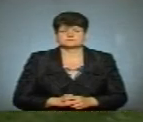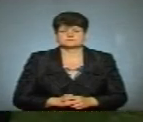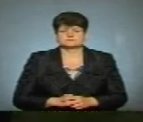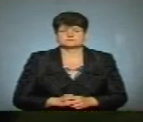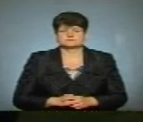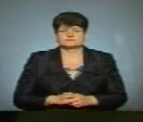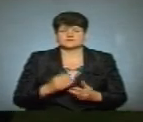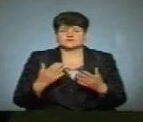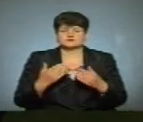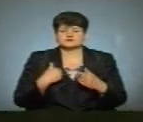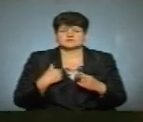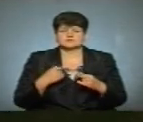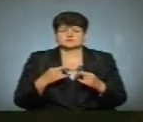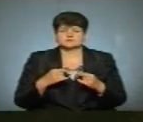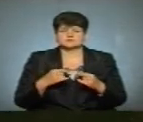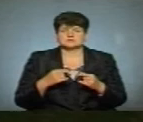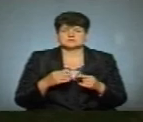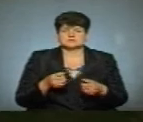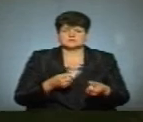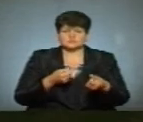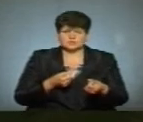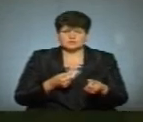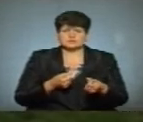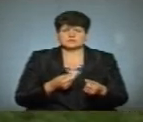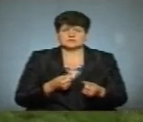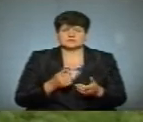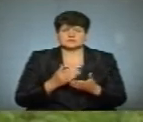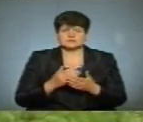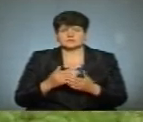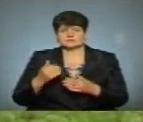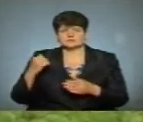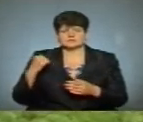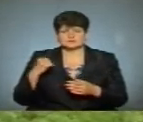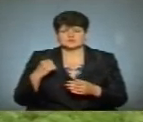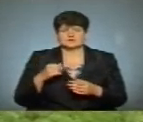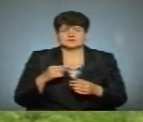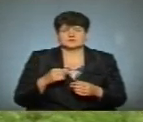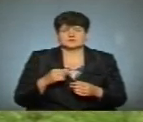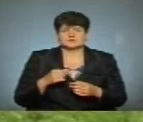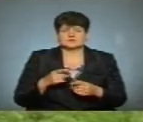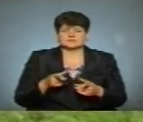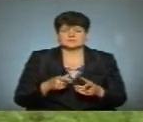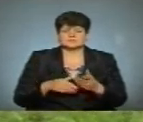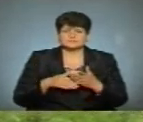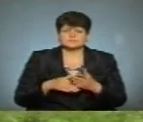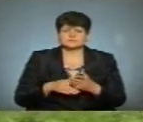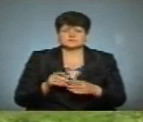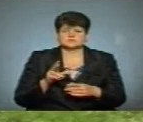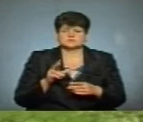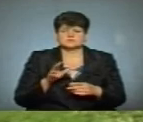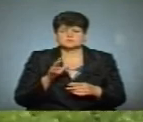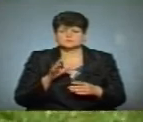Якщо я за стволом, то я типу ствольний і є підствольний. Який чоловік, який вас страхує, щоб вам з часом не